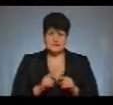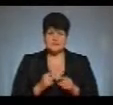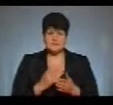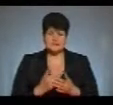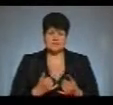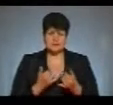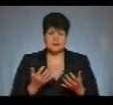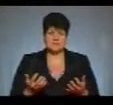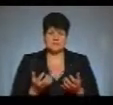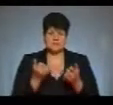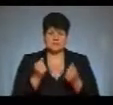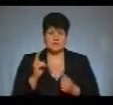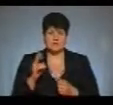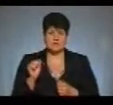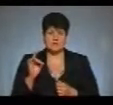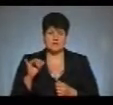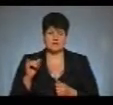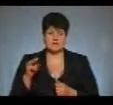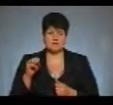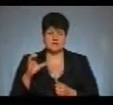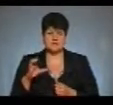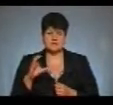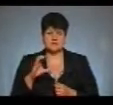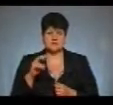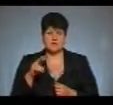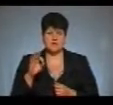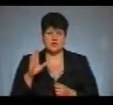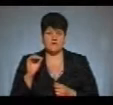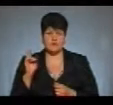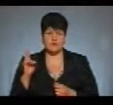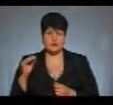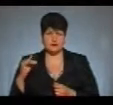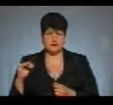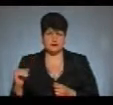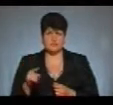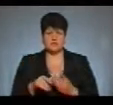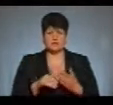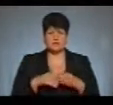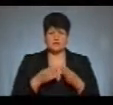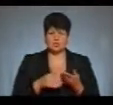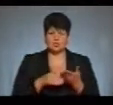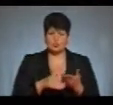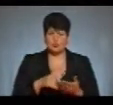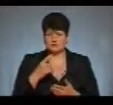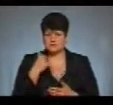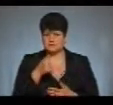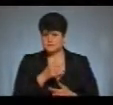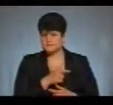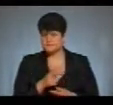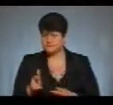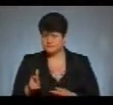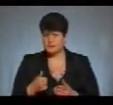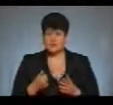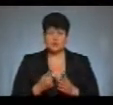підтримки Карітасу Словаччини. Вони надають допомогу вже майже рік. До